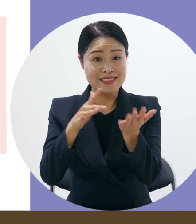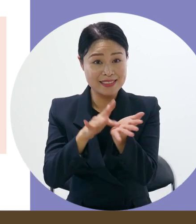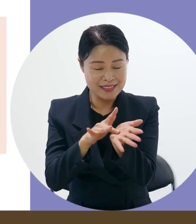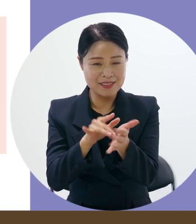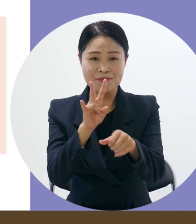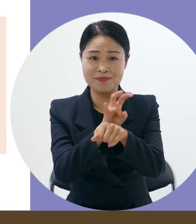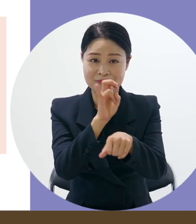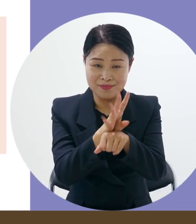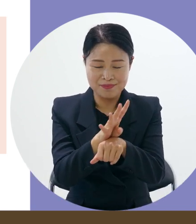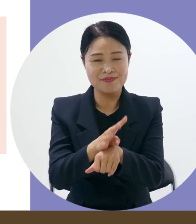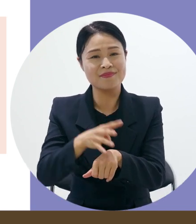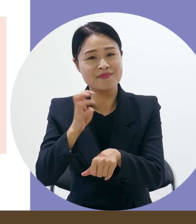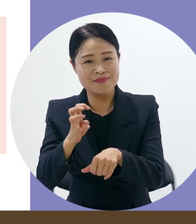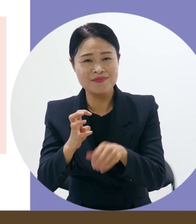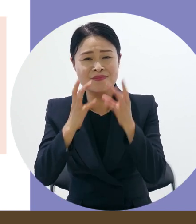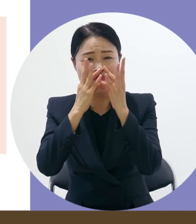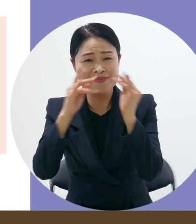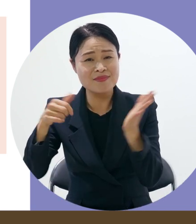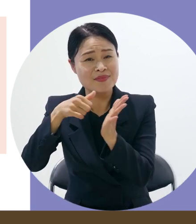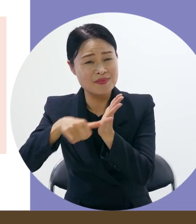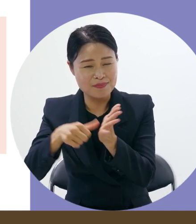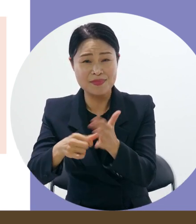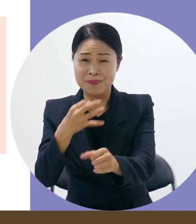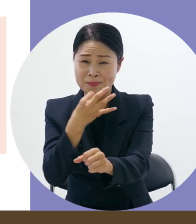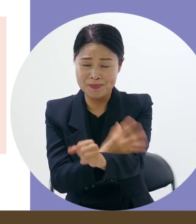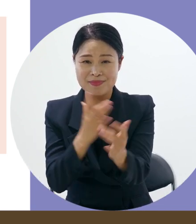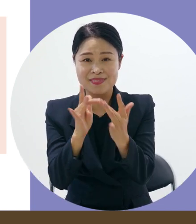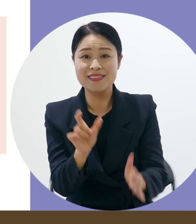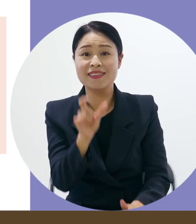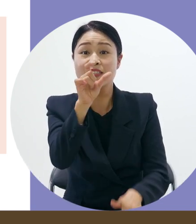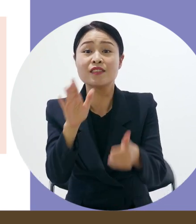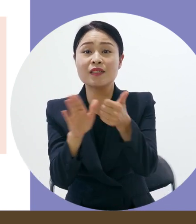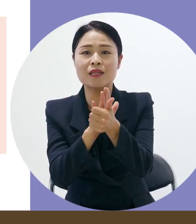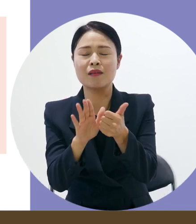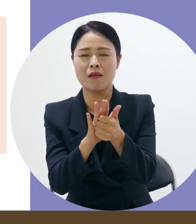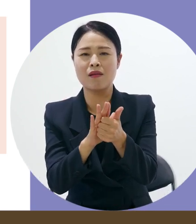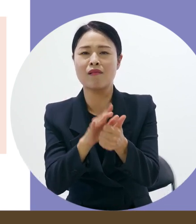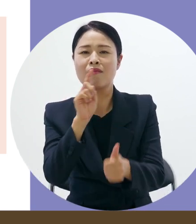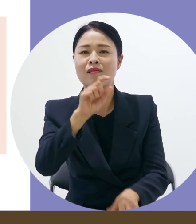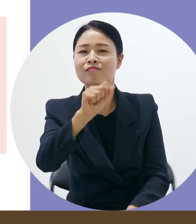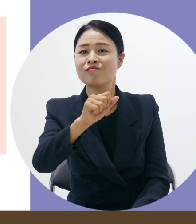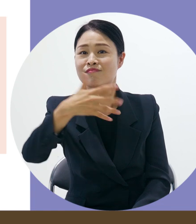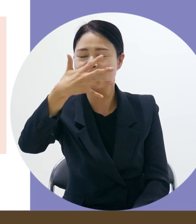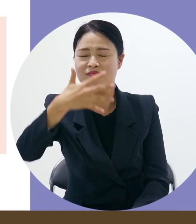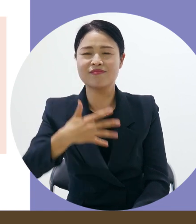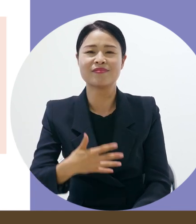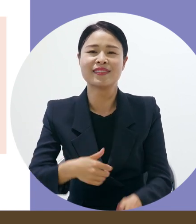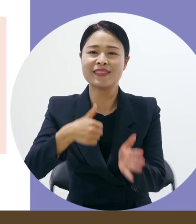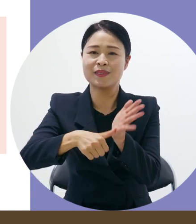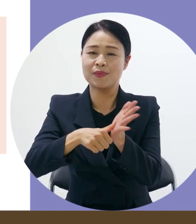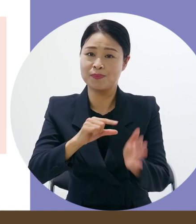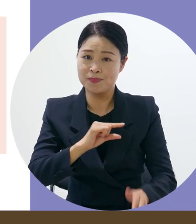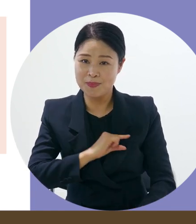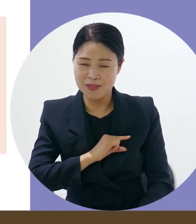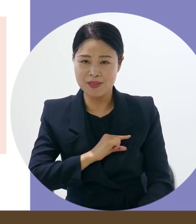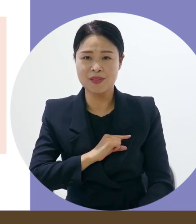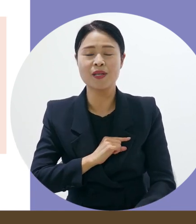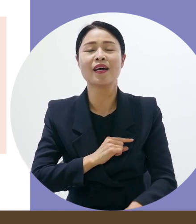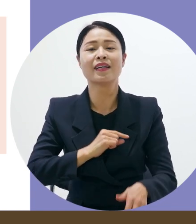의약외품 간편 검색 서비스를 통해 제품명, 제조사, 효능 효과, 용법